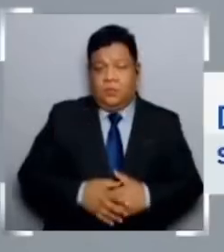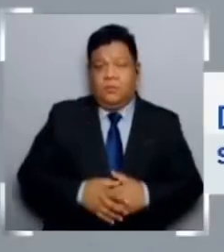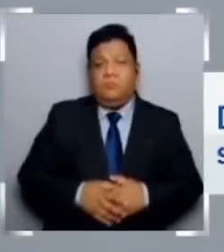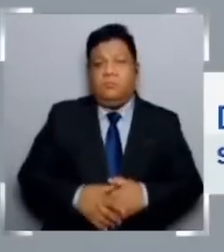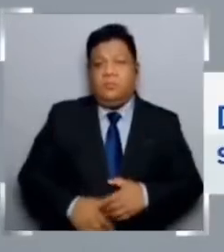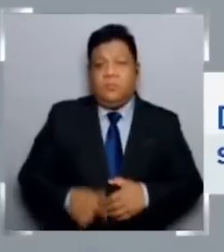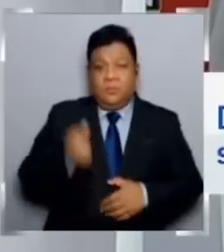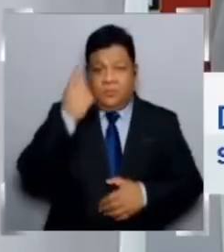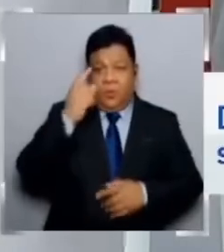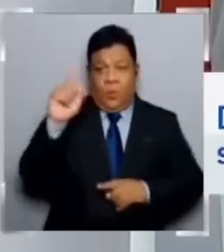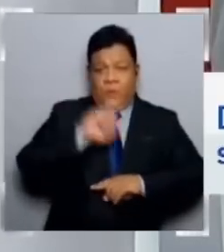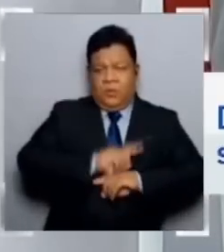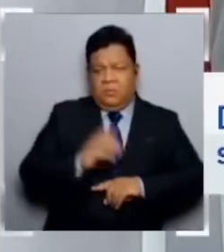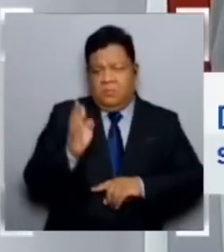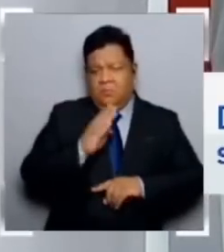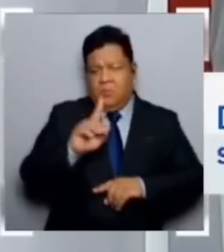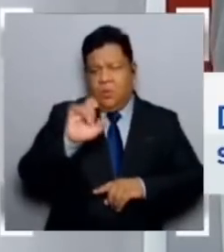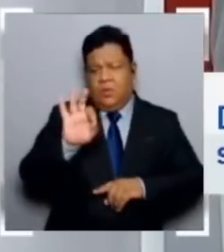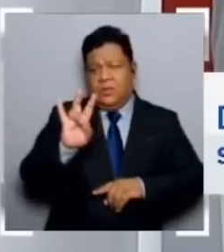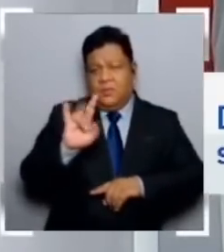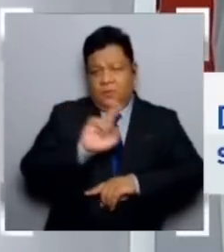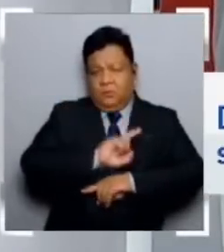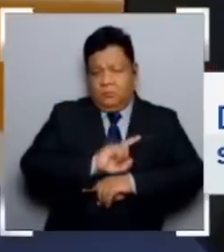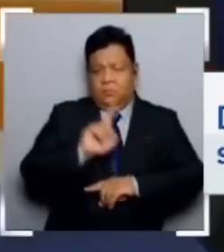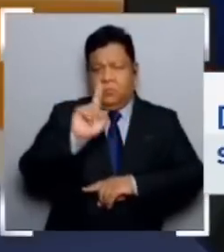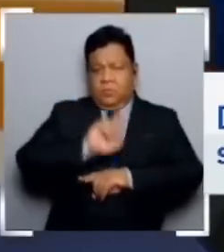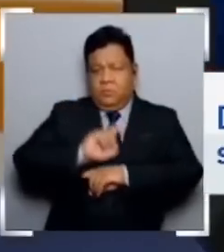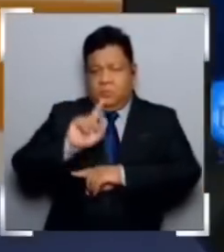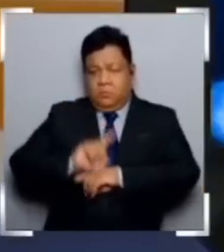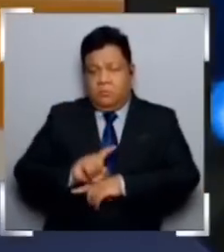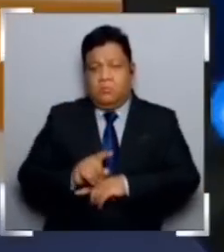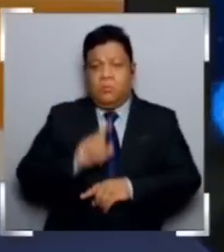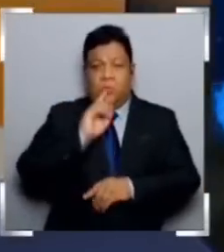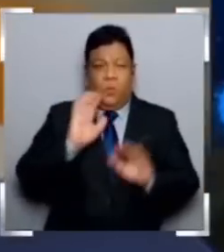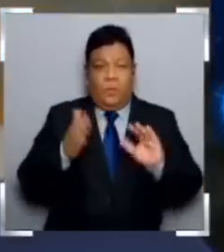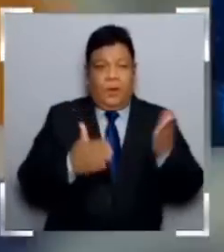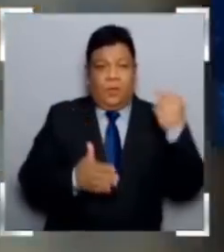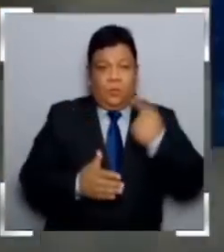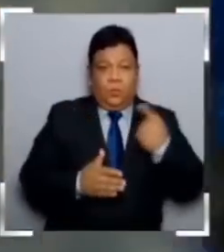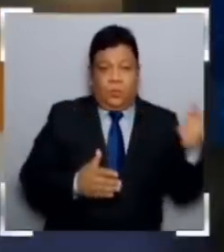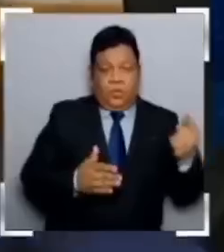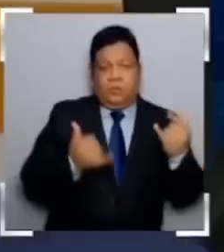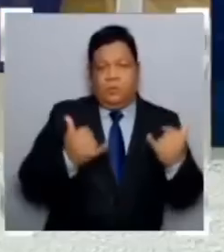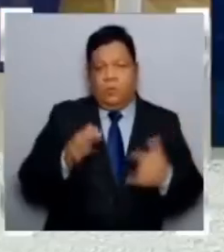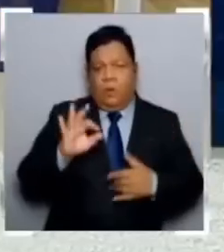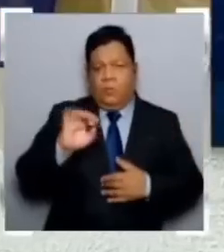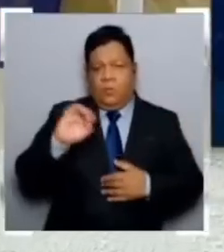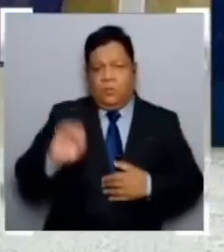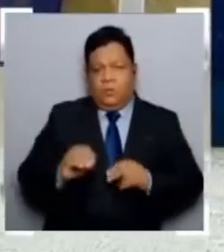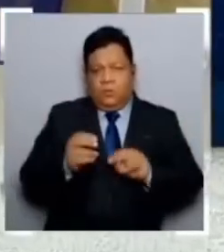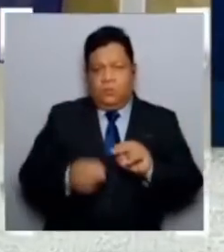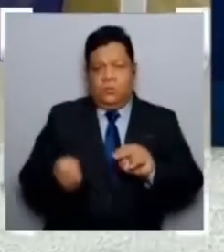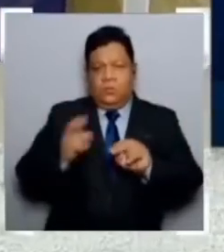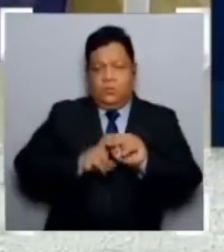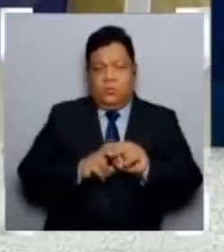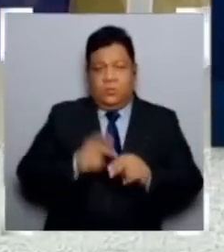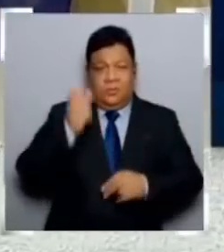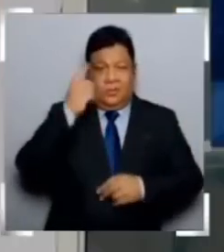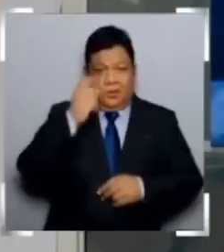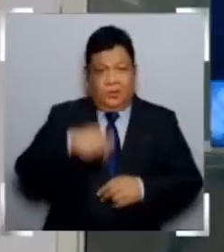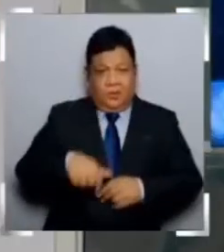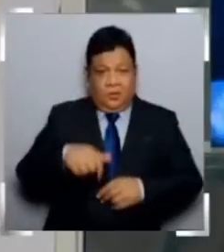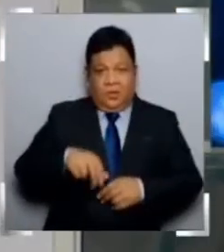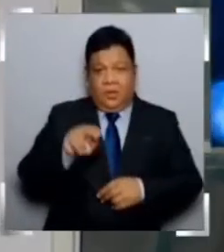at 9% na mas mataas kumpara noong nakarang linggo. Sa Metro Manila, bagamat may pagtaas sa 7-day average ng mga bagong